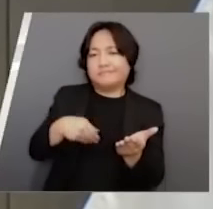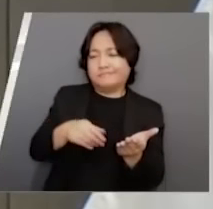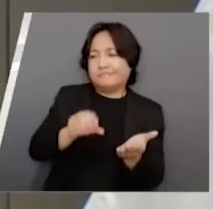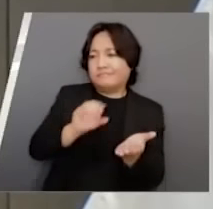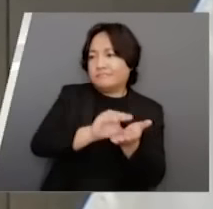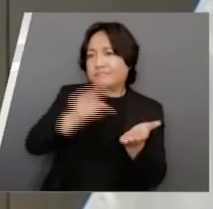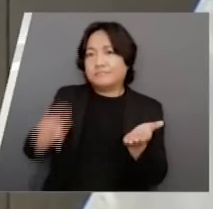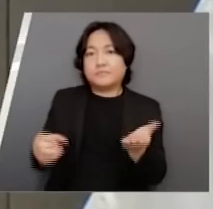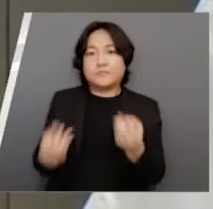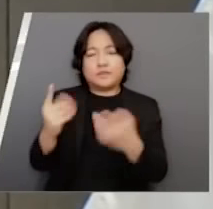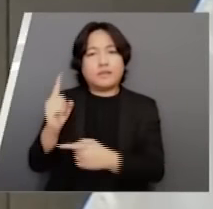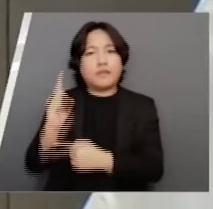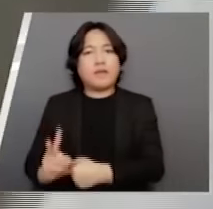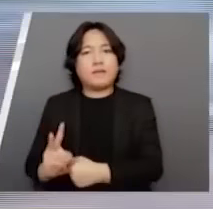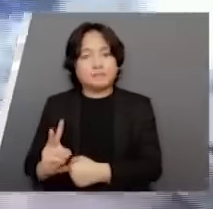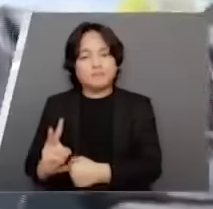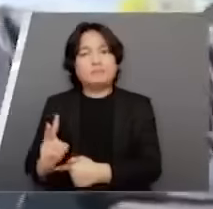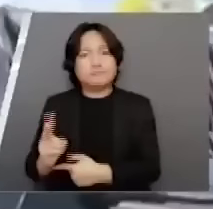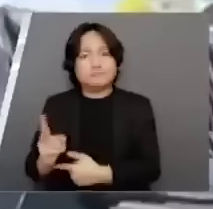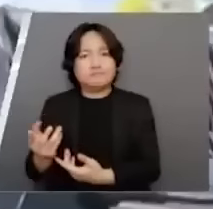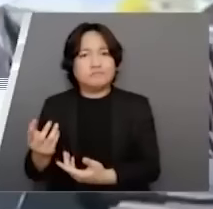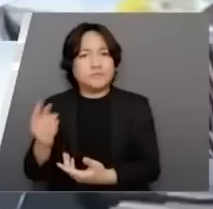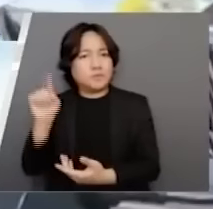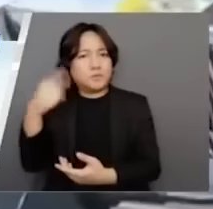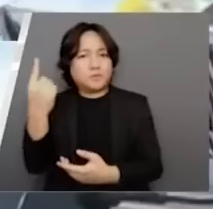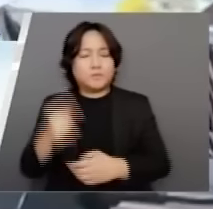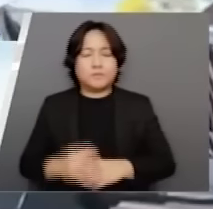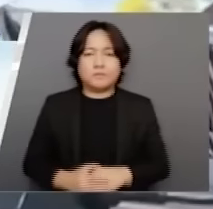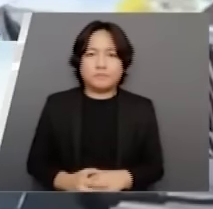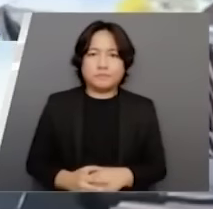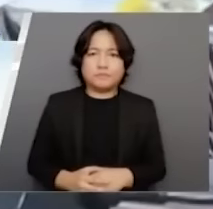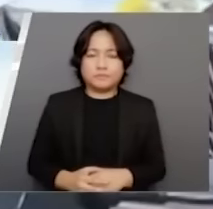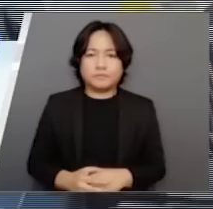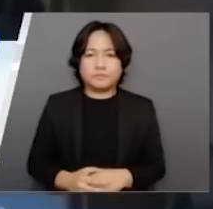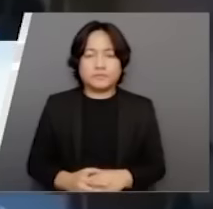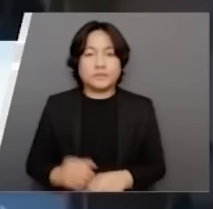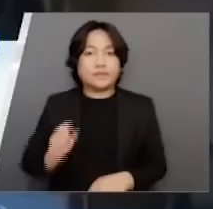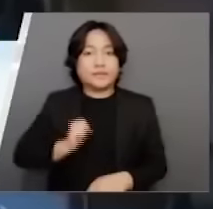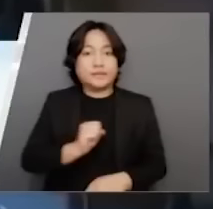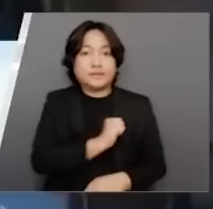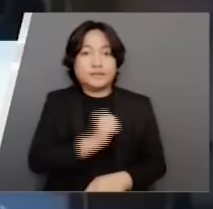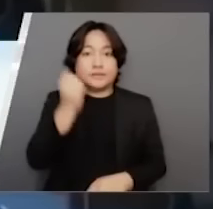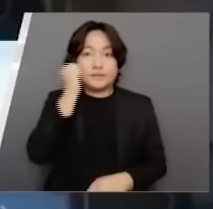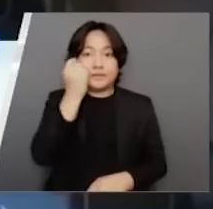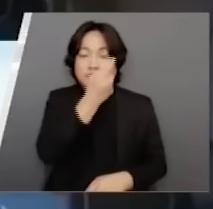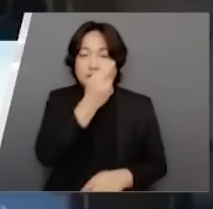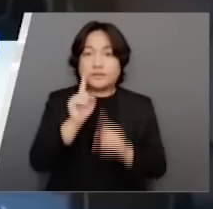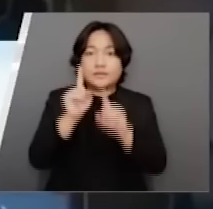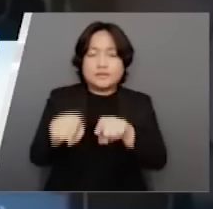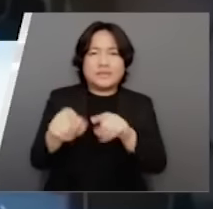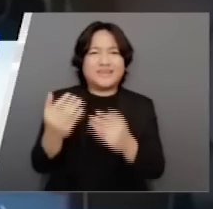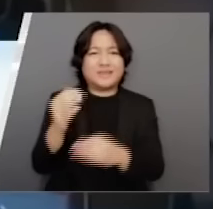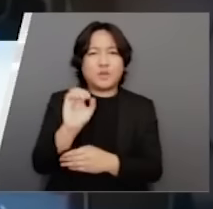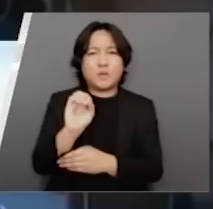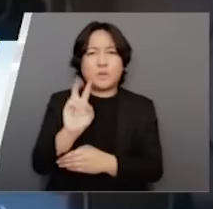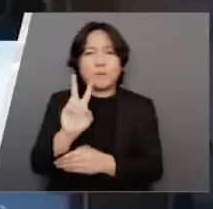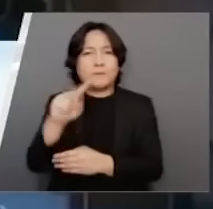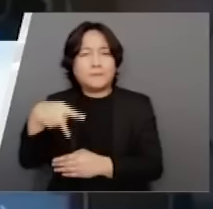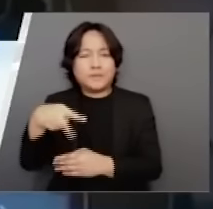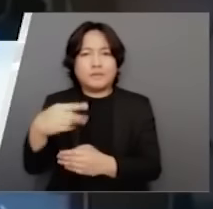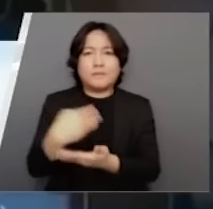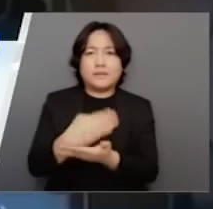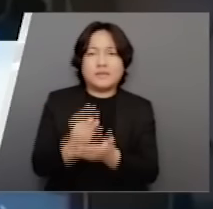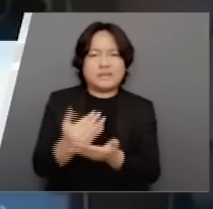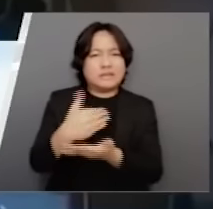si Vice President Sara Duterte. Sa kanyang pagdalo sa mga naunang pagdinig tungkol sa OVP budget, nakainitan ni VP Sara ang ilang senador